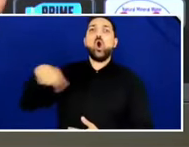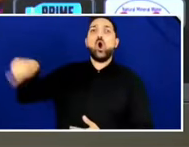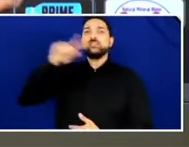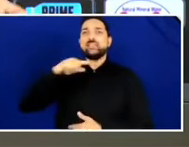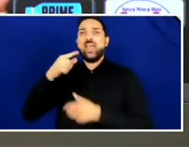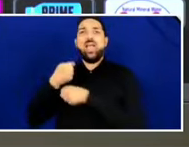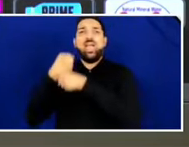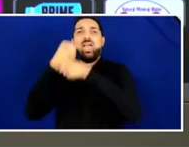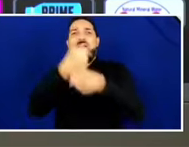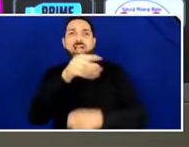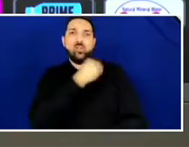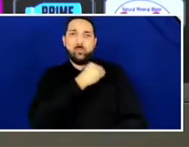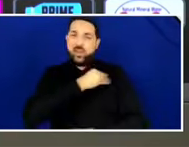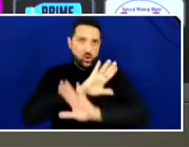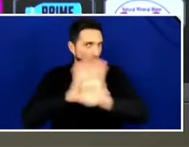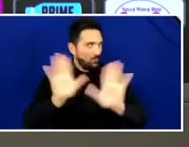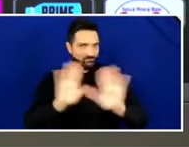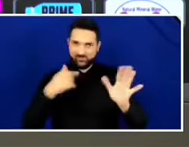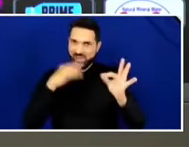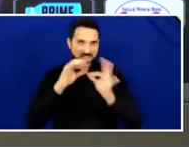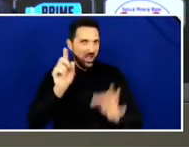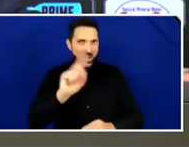opinione fai la tua domanda